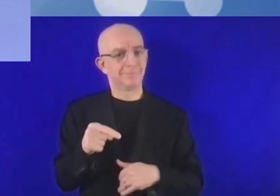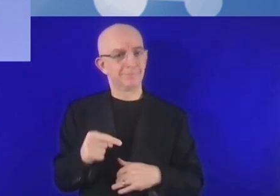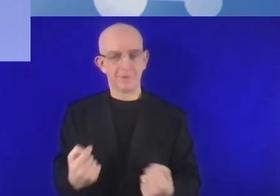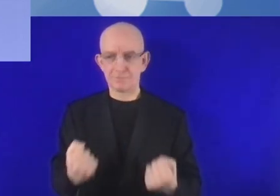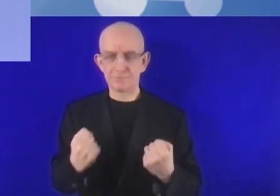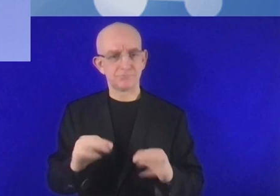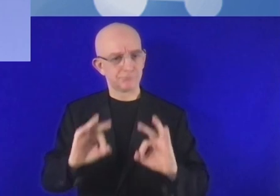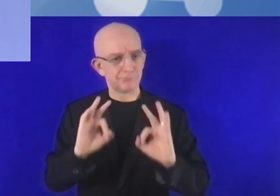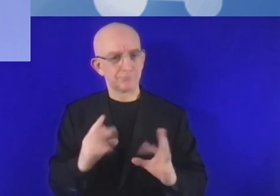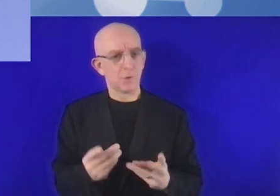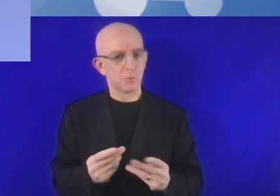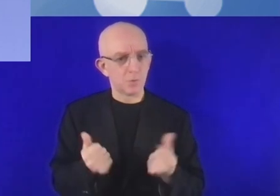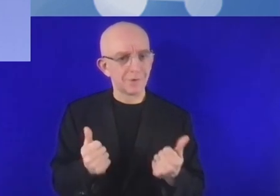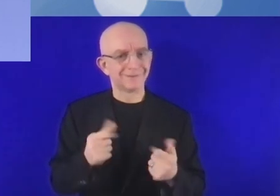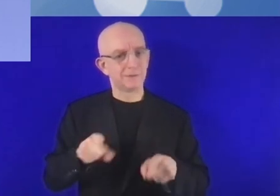zdrowszymi ludźmi.